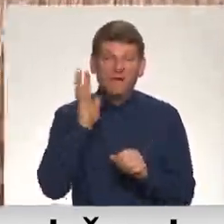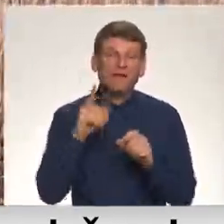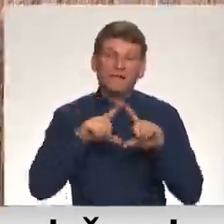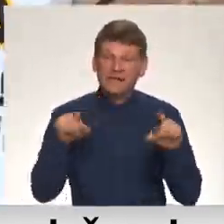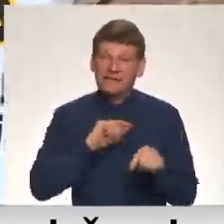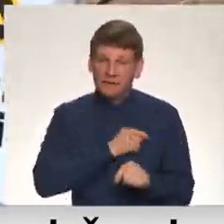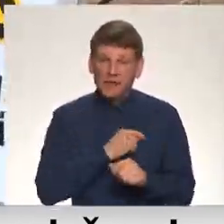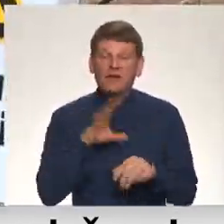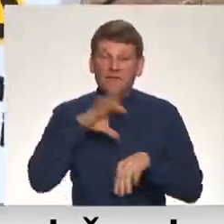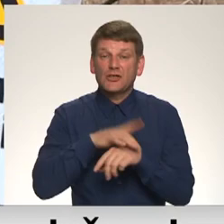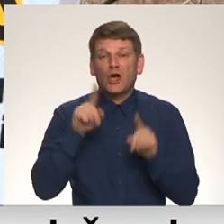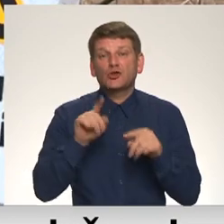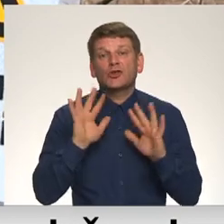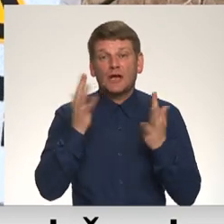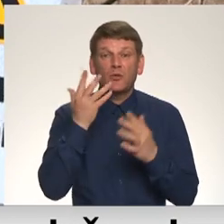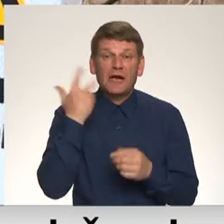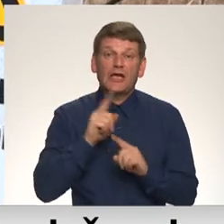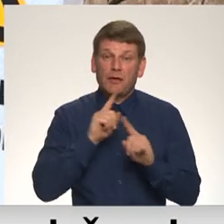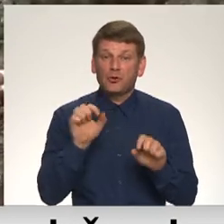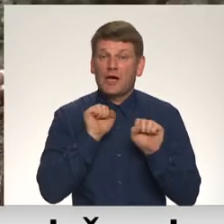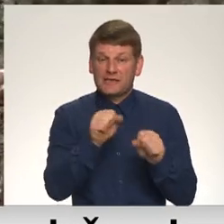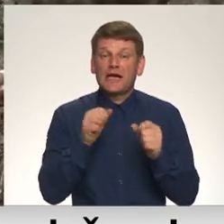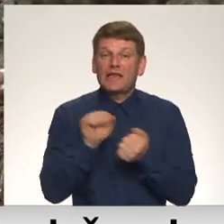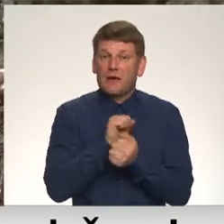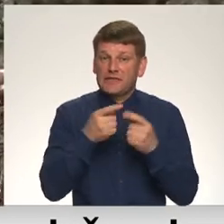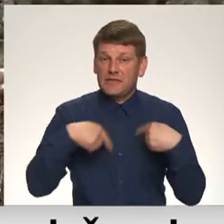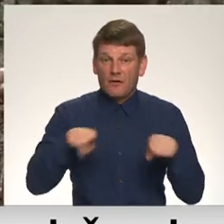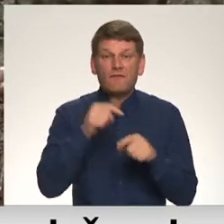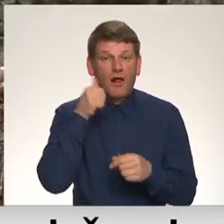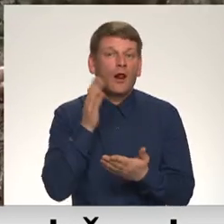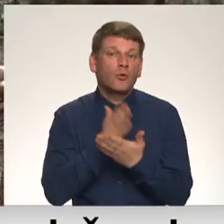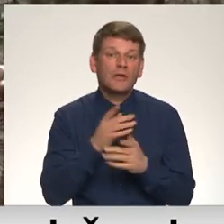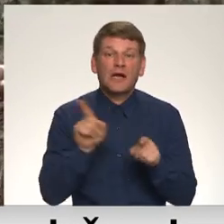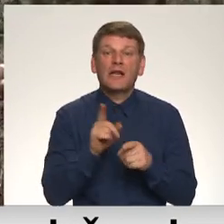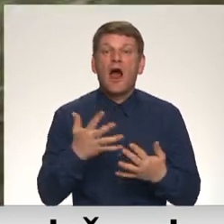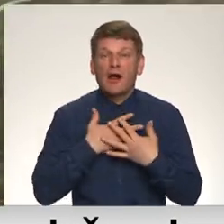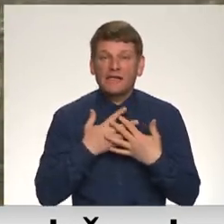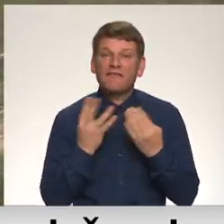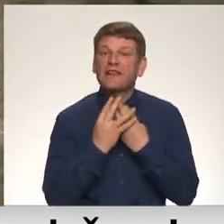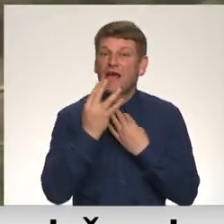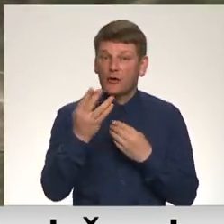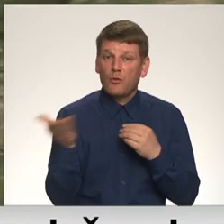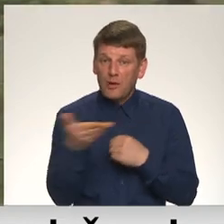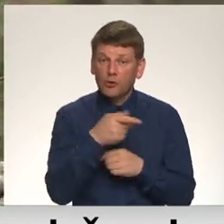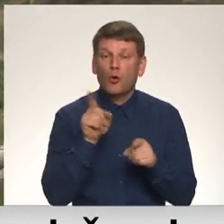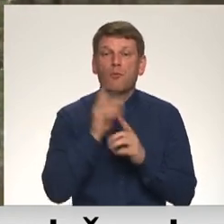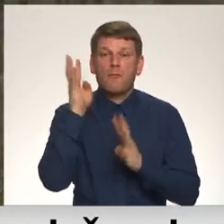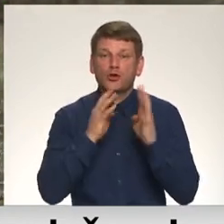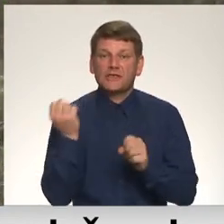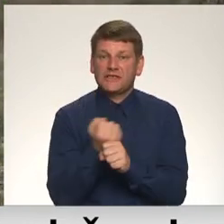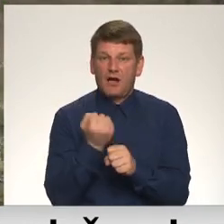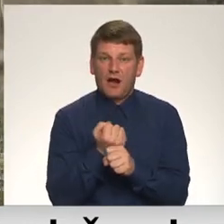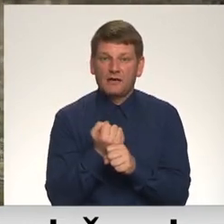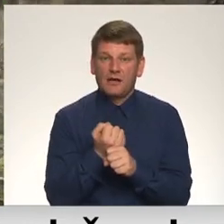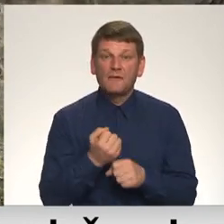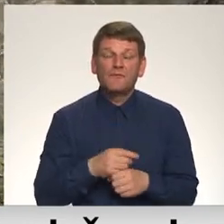inspektori fiksējuši dažas gadījumus, kad īpaši aizsargājumās dabas teritorijās vēl notiek gan aktīvu niedru pļaušana, gan mežstrāde. Ja